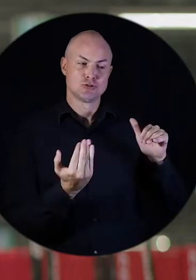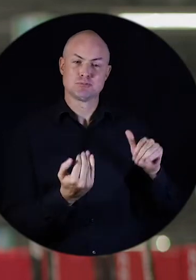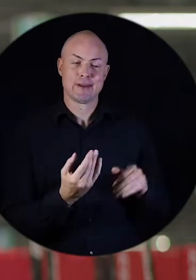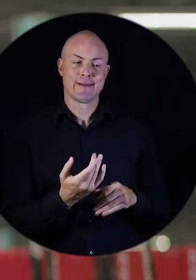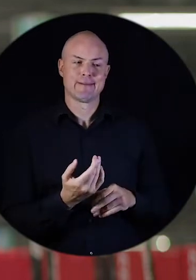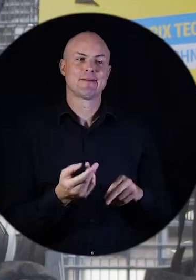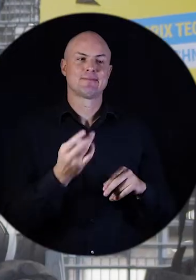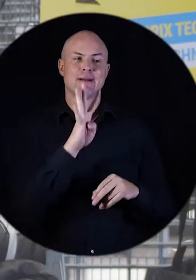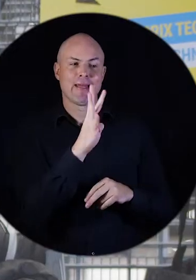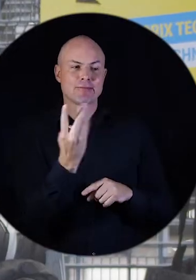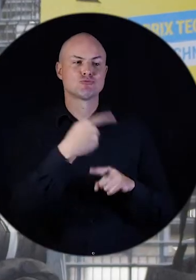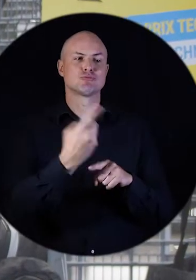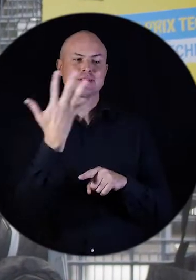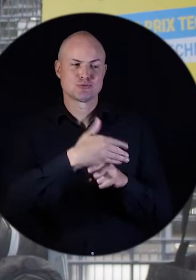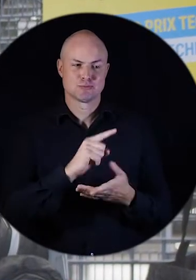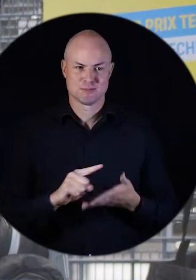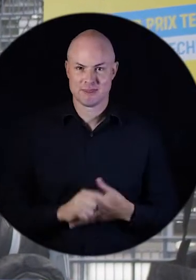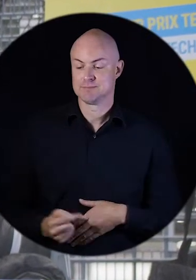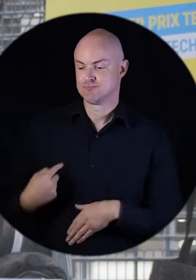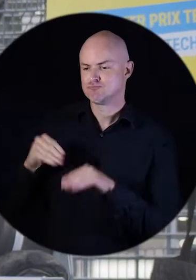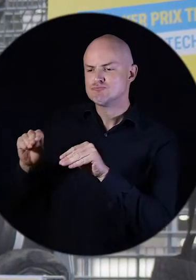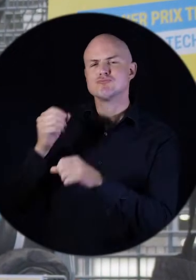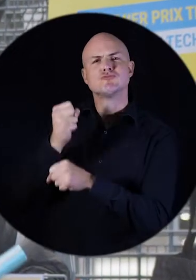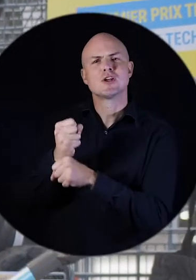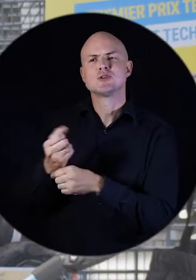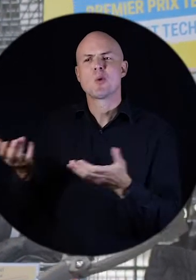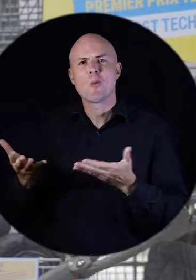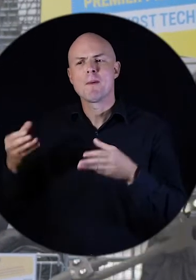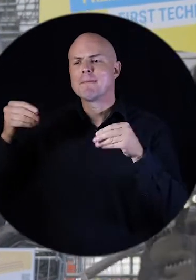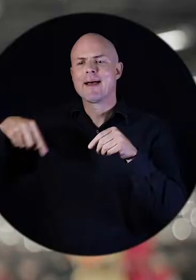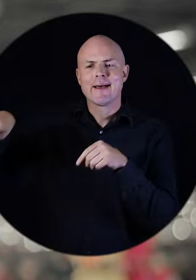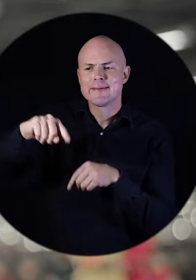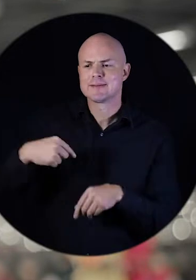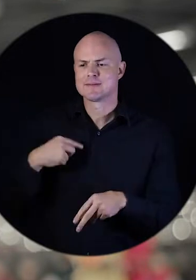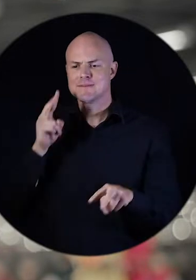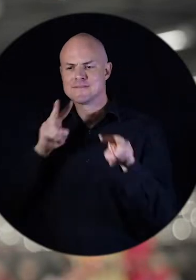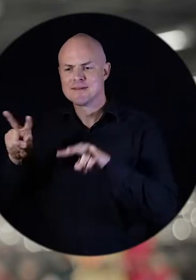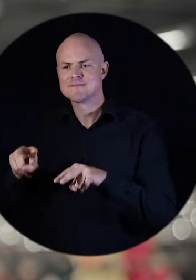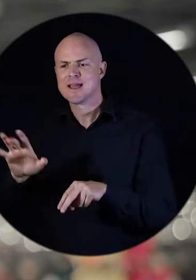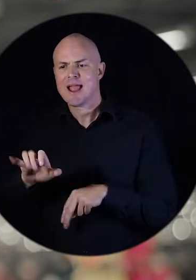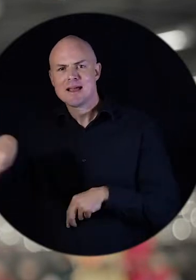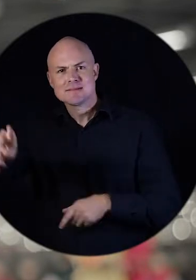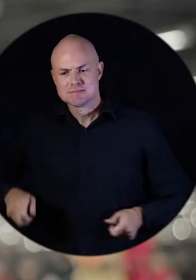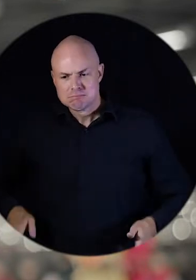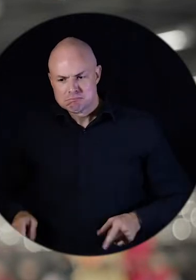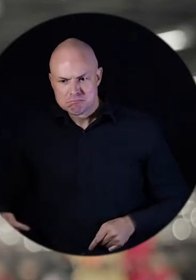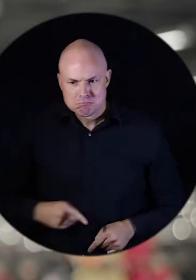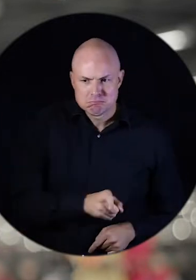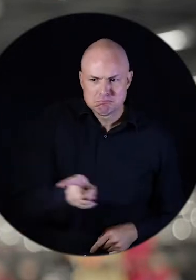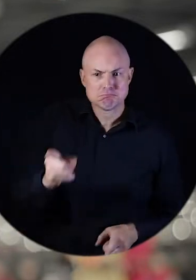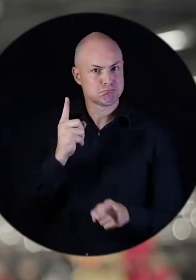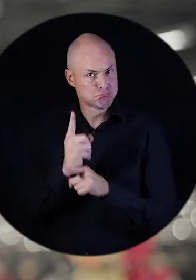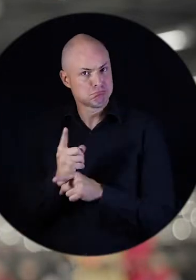en faire 4 puis 5. On a montré à Fred c'est quoi les tâches dans le magasin. On est allé derrière la caisse pour voir si